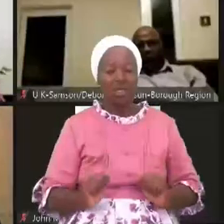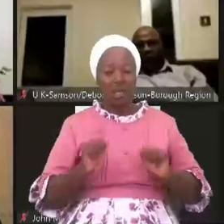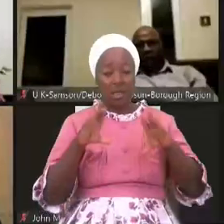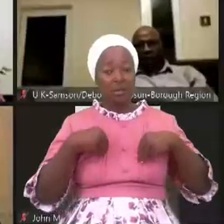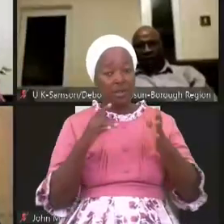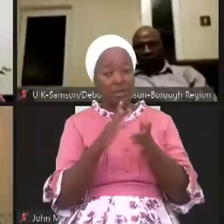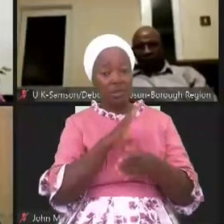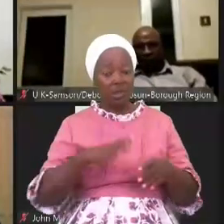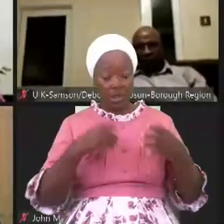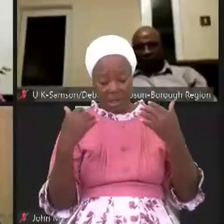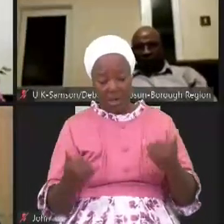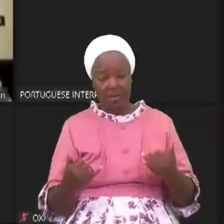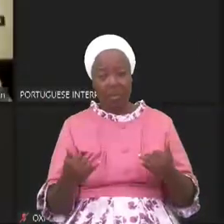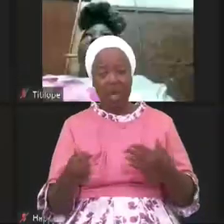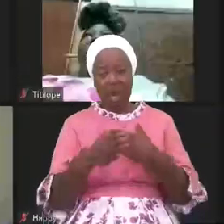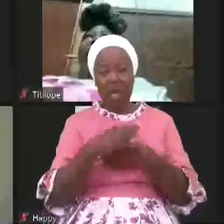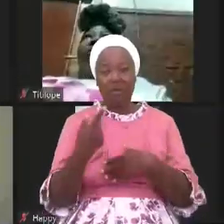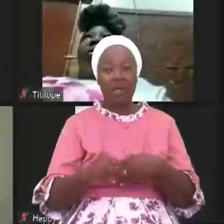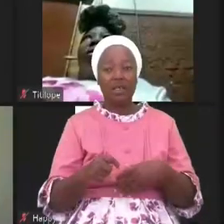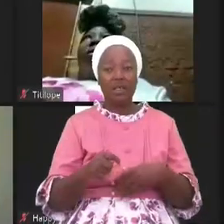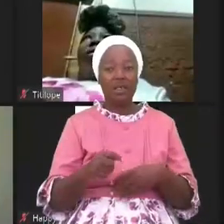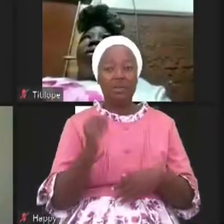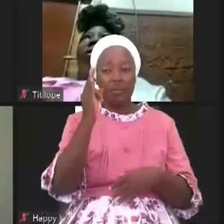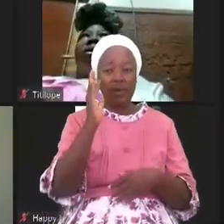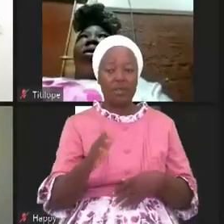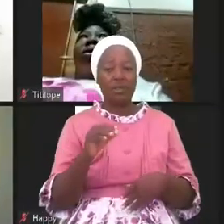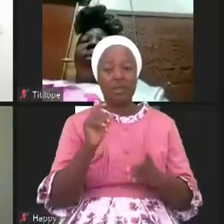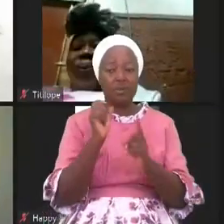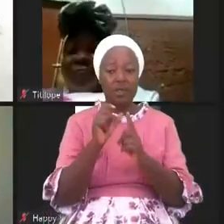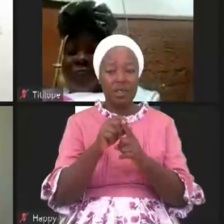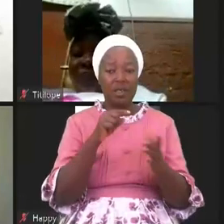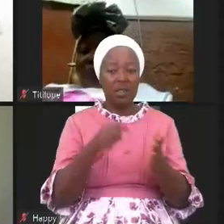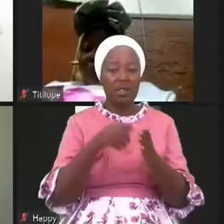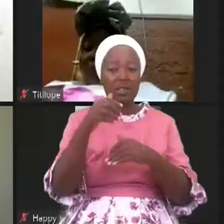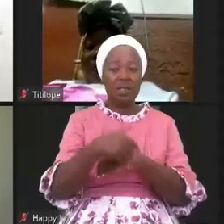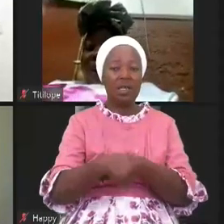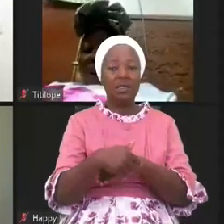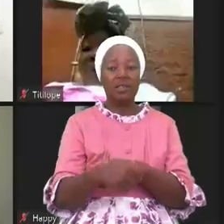Christ, après le message du pasteur, ce soir,